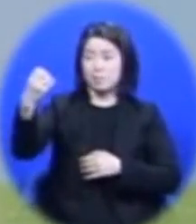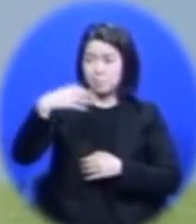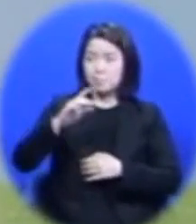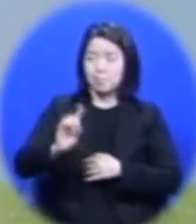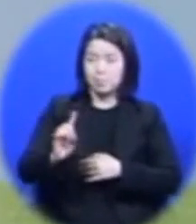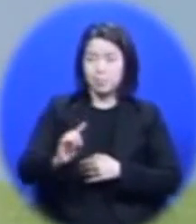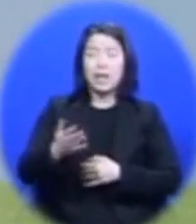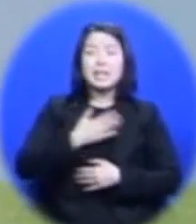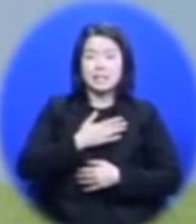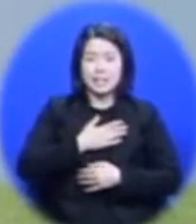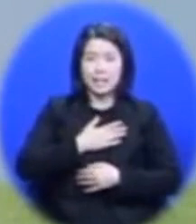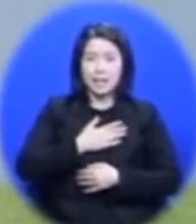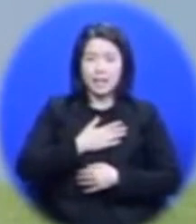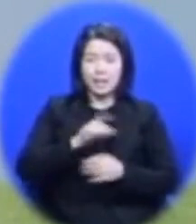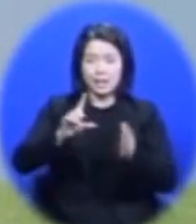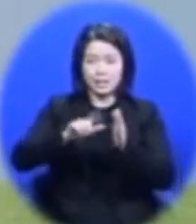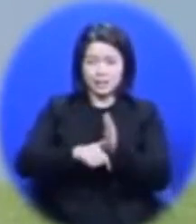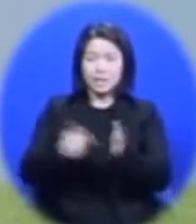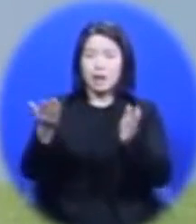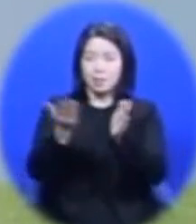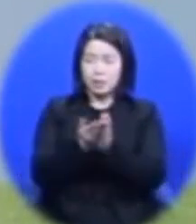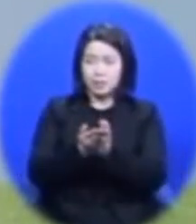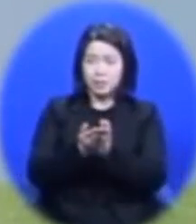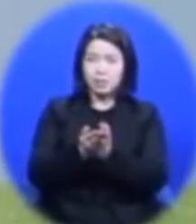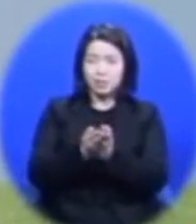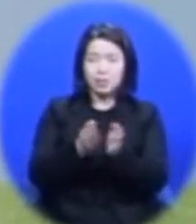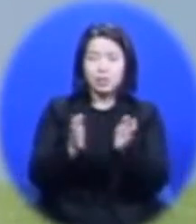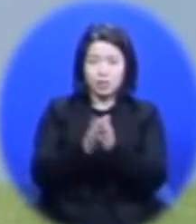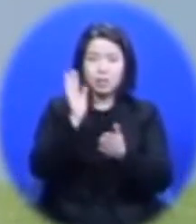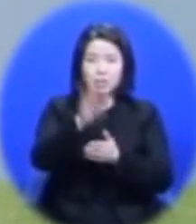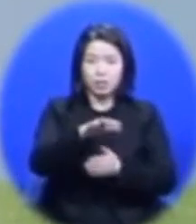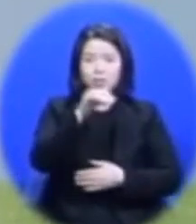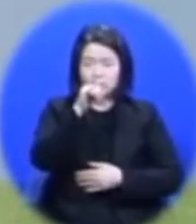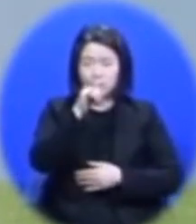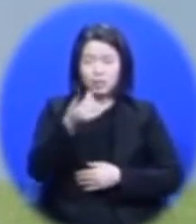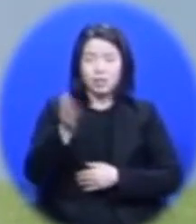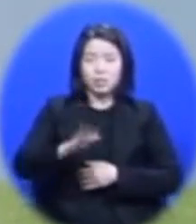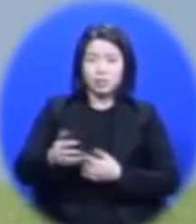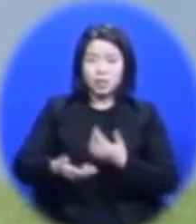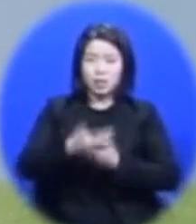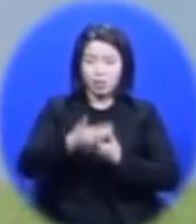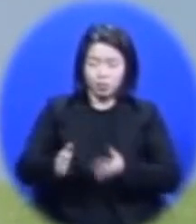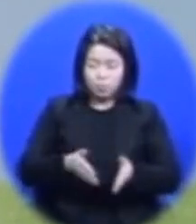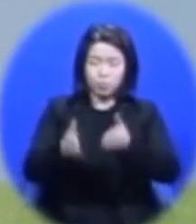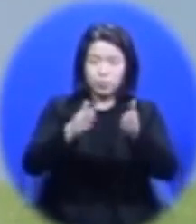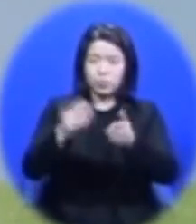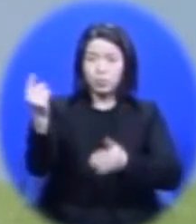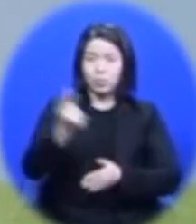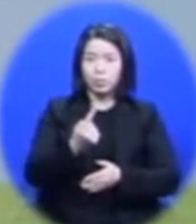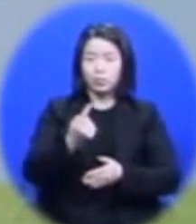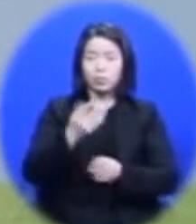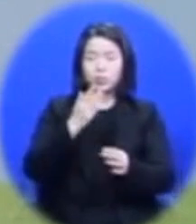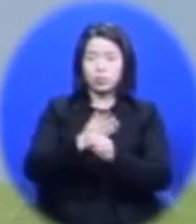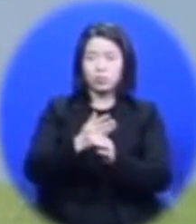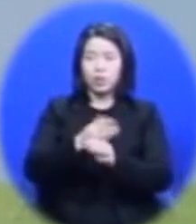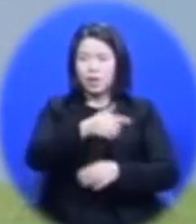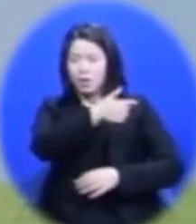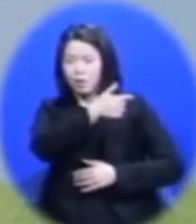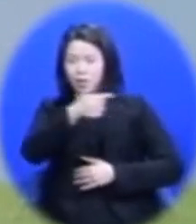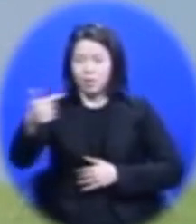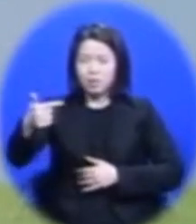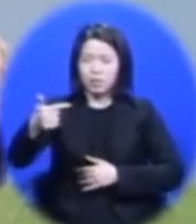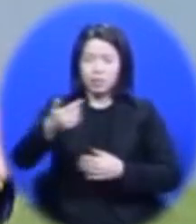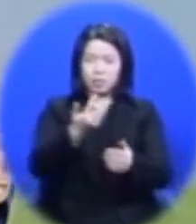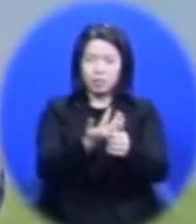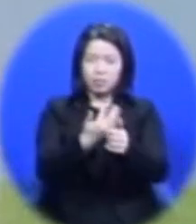이야기가, 제가 시간에 맞추어서 떠났죠. 그런데 고속도로에 오다가 그만 대형 화물차가 제